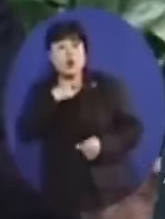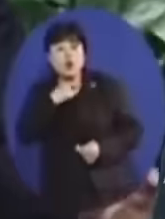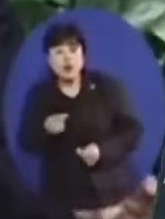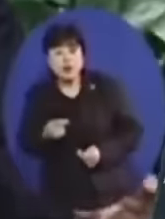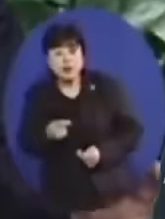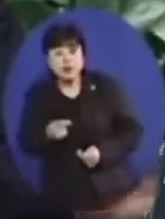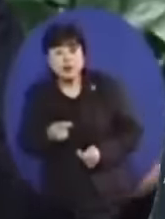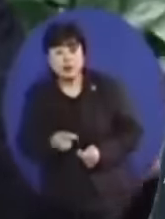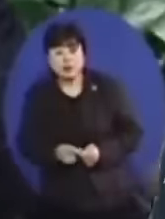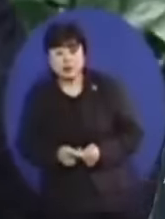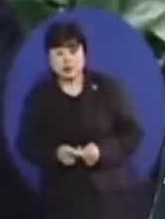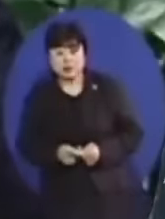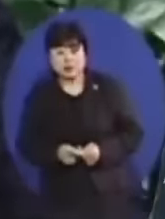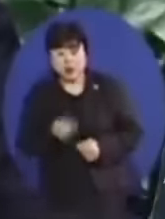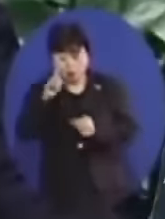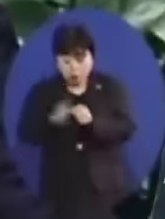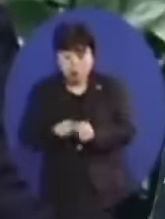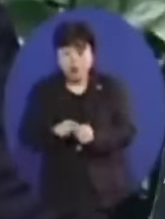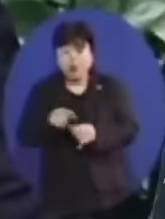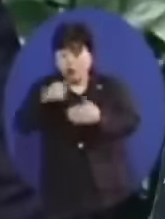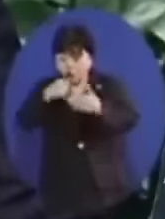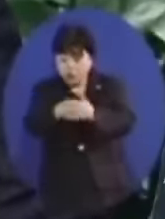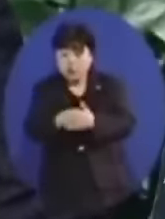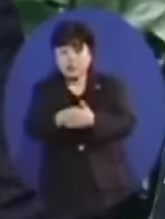무엇이 되겠다고 목표를 정한 것이